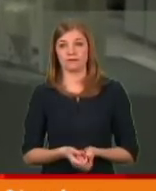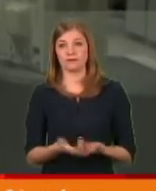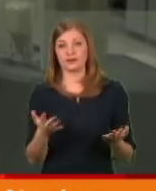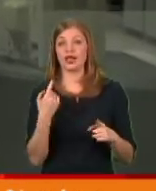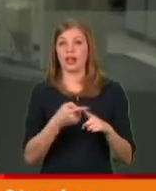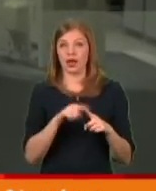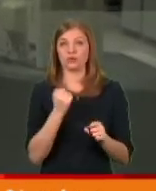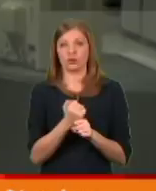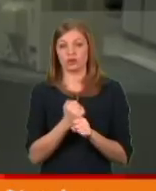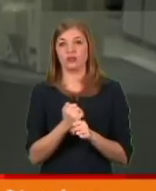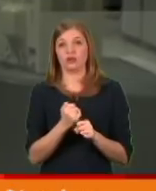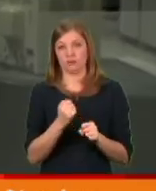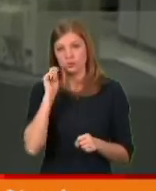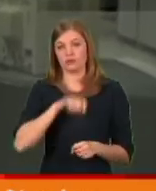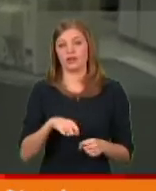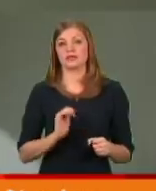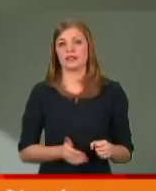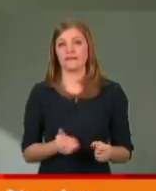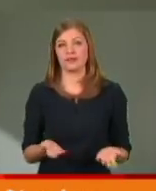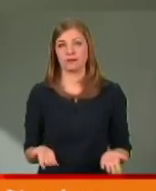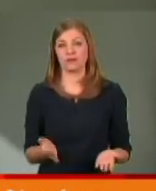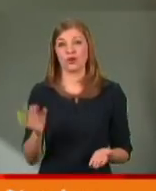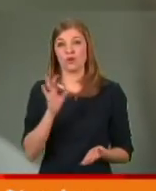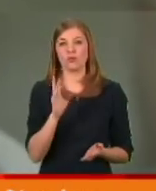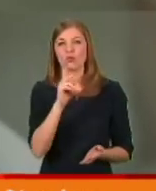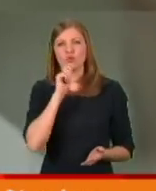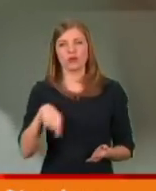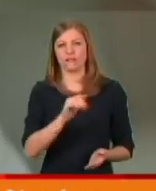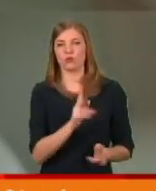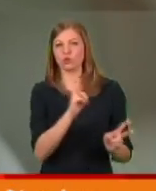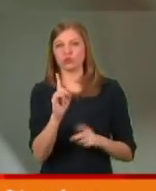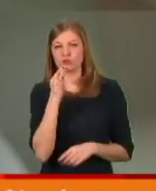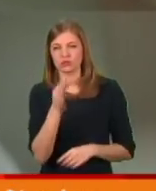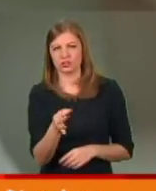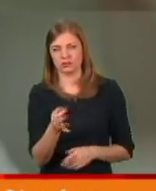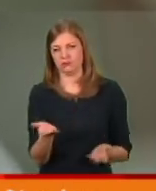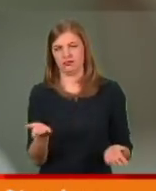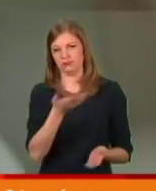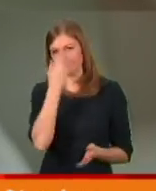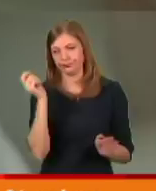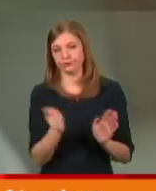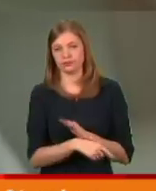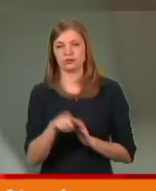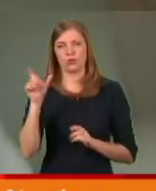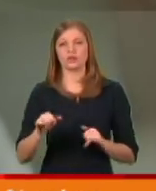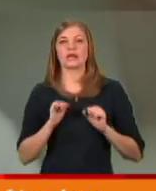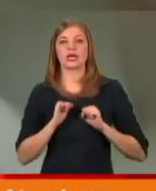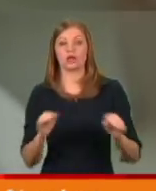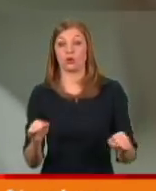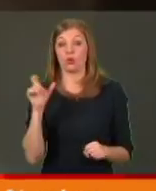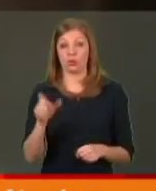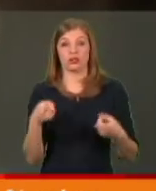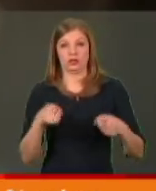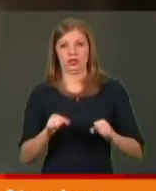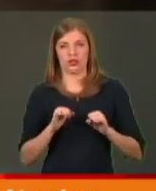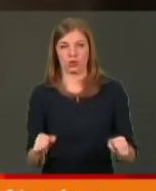и это делали тоже, это делала украинская фирма. Про них кто-то что-то сказал, про них они герои, они